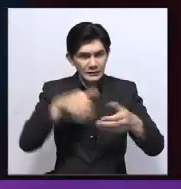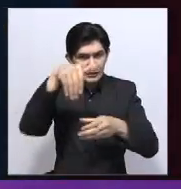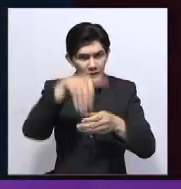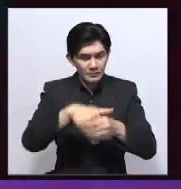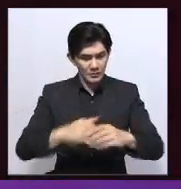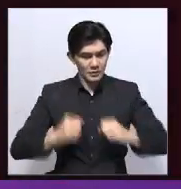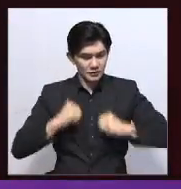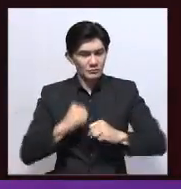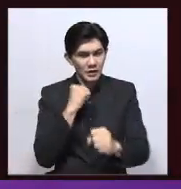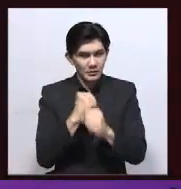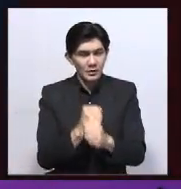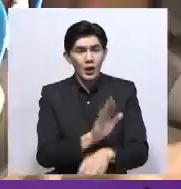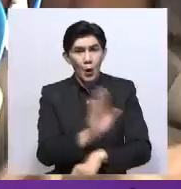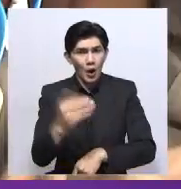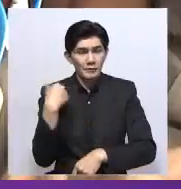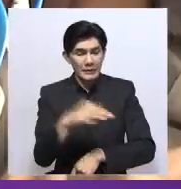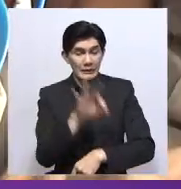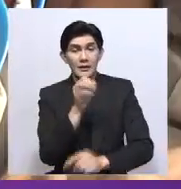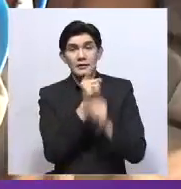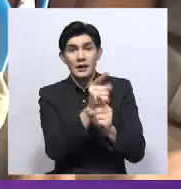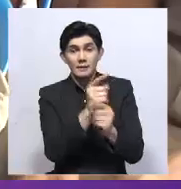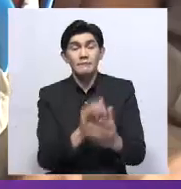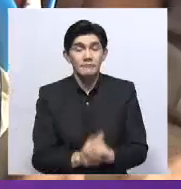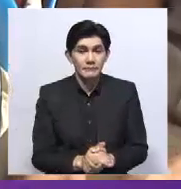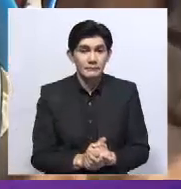ความสามารถและผลการทำงาน